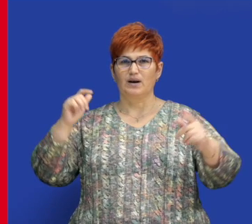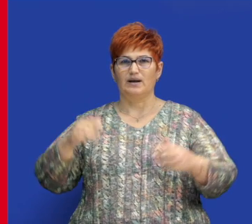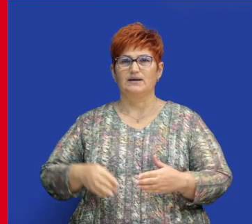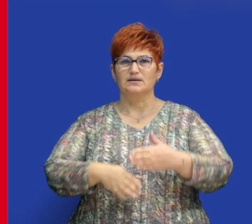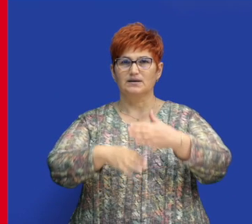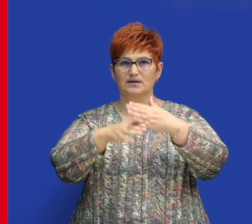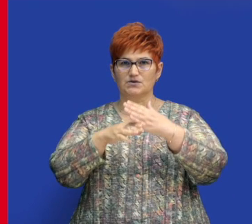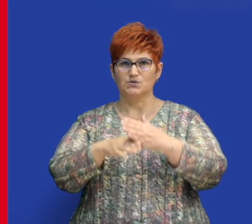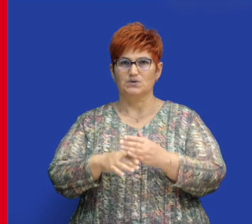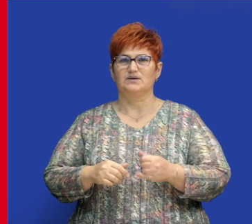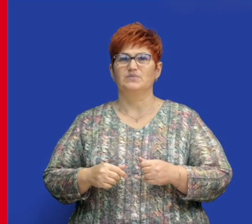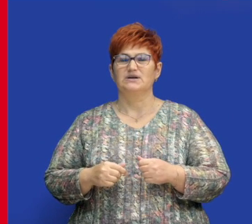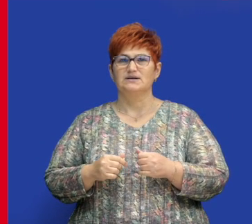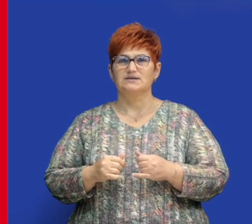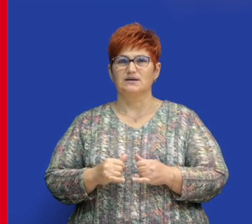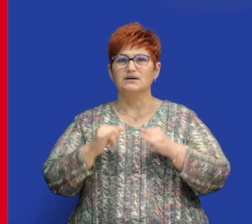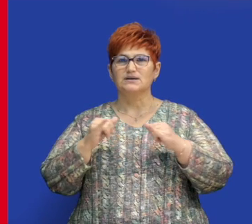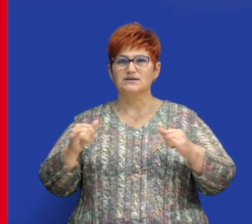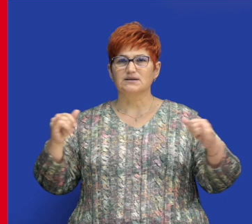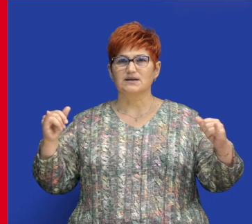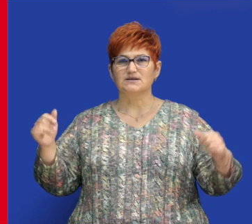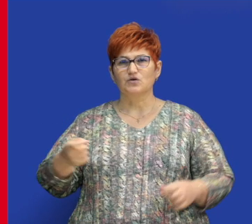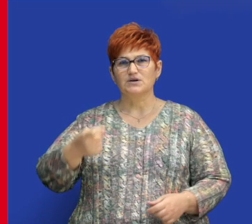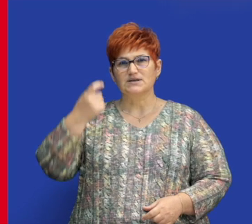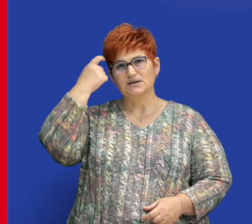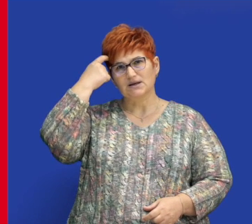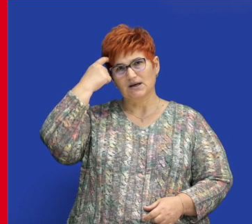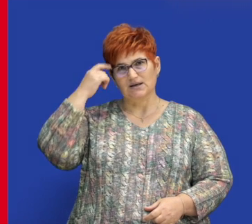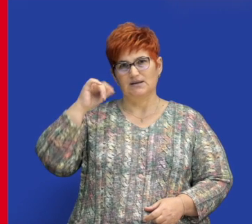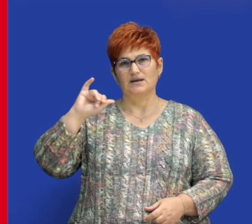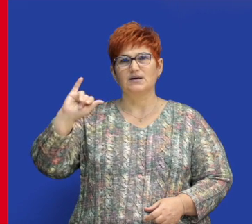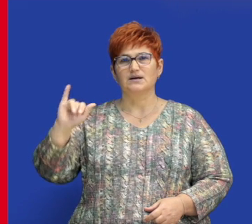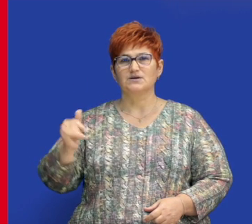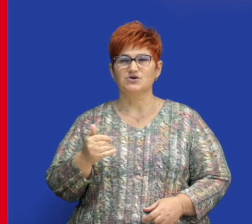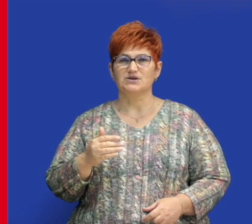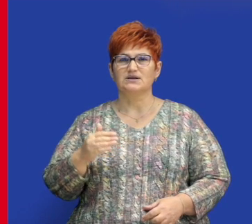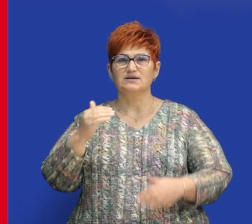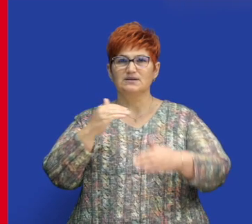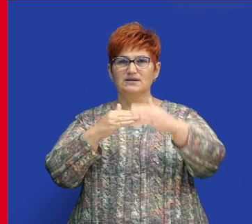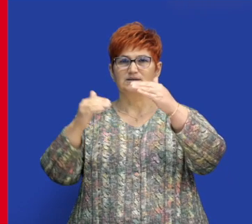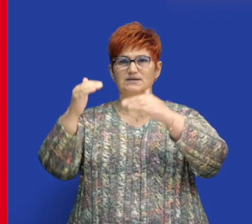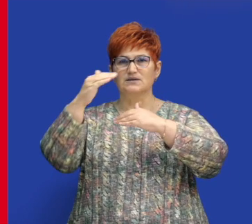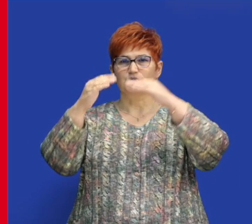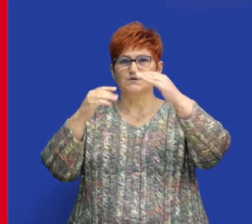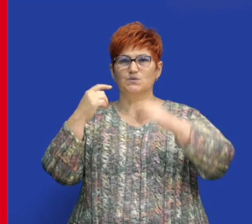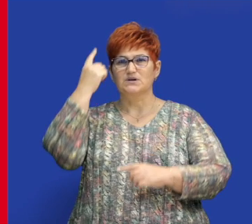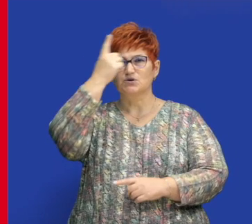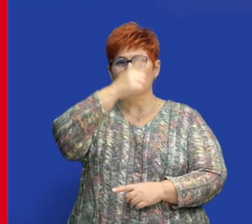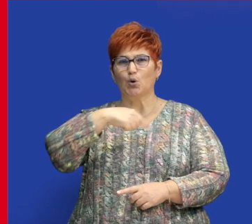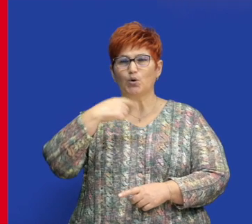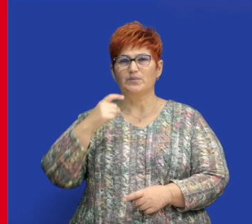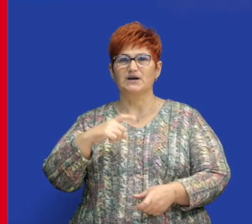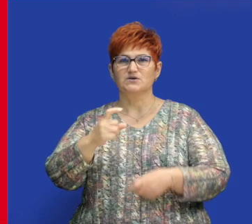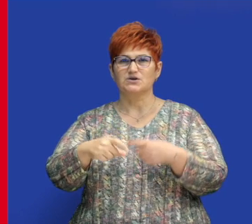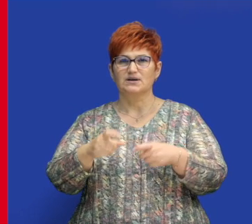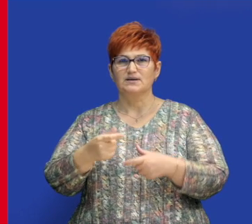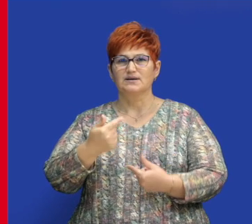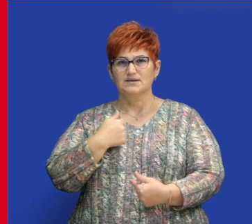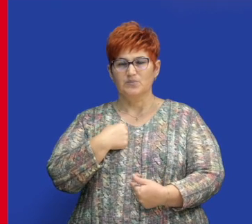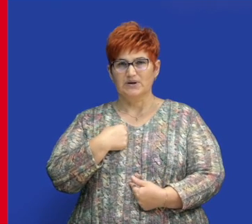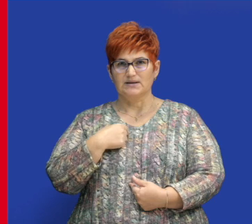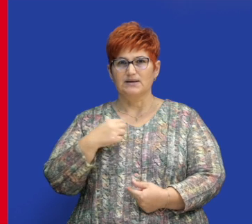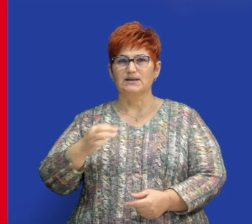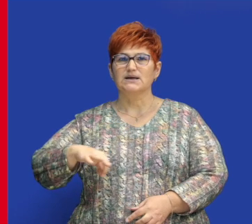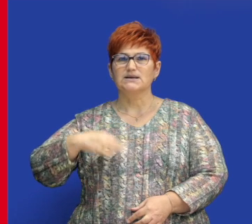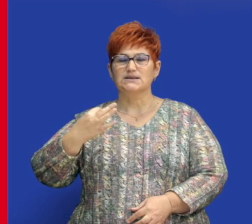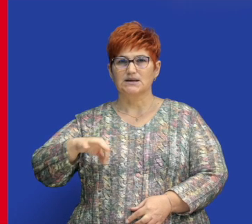holland értékrendnek is. A társadalom alapja a szűk család, a barátság errefelé igen fontos érték.